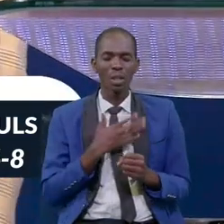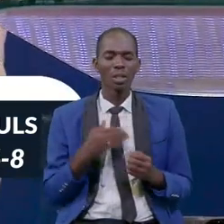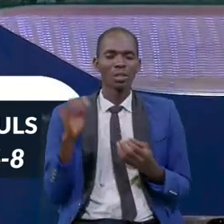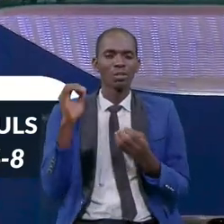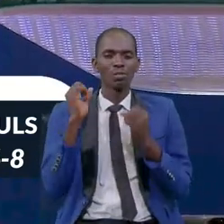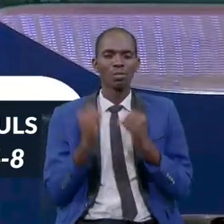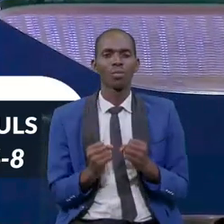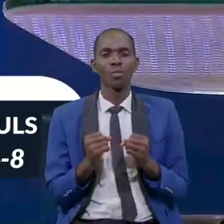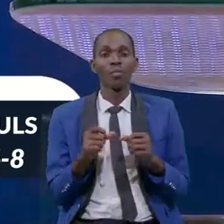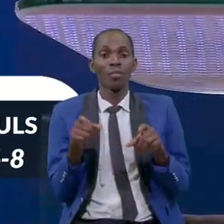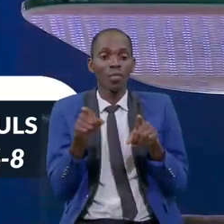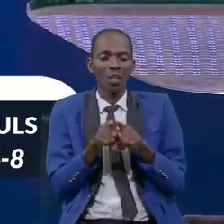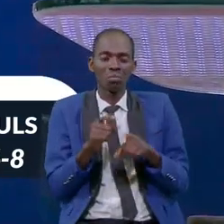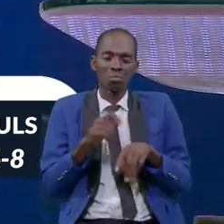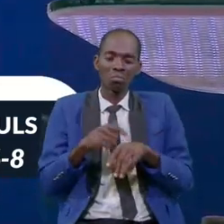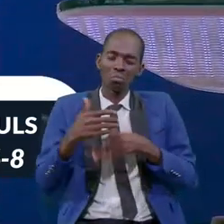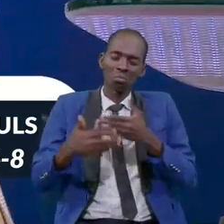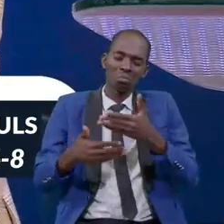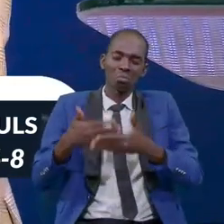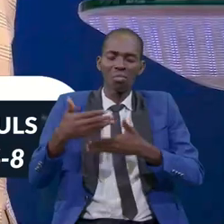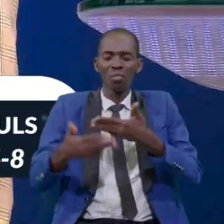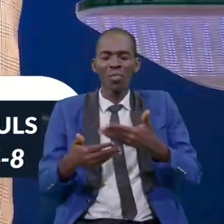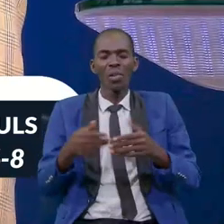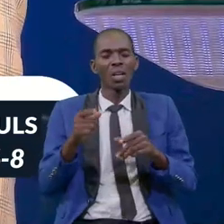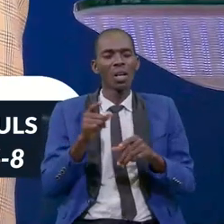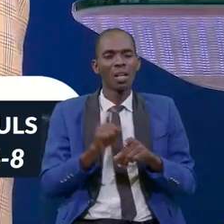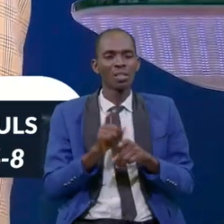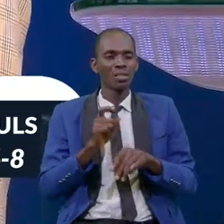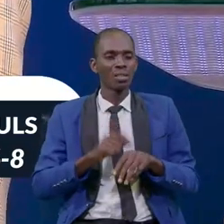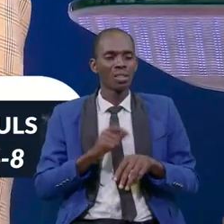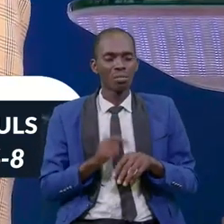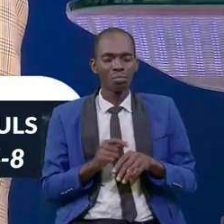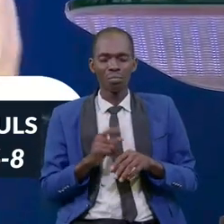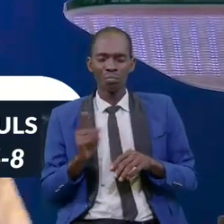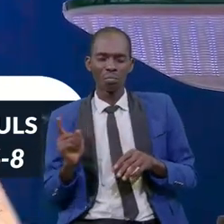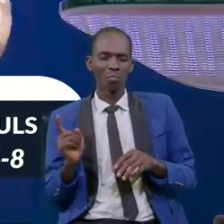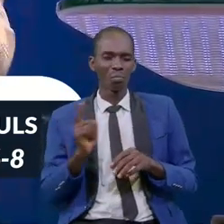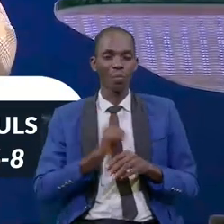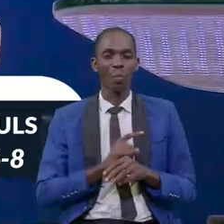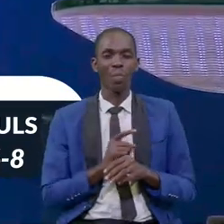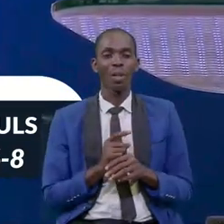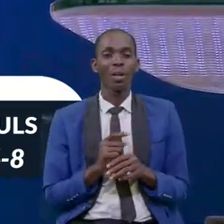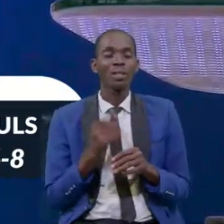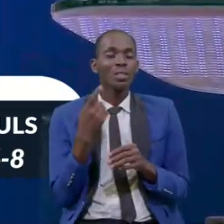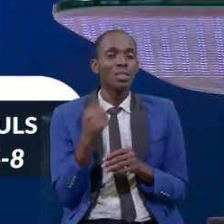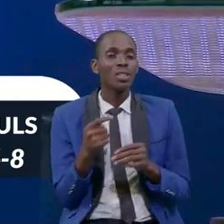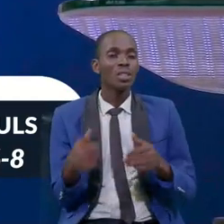Au fil des temps, Comme le temps